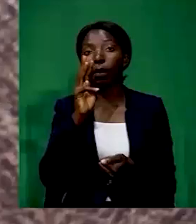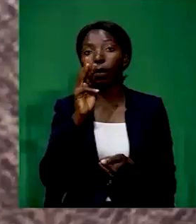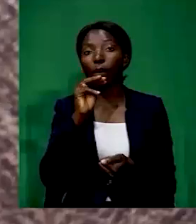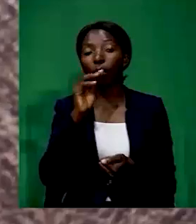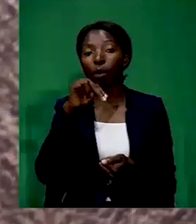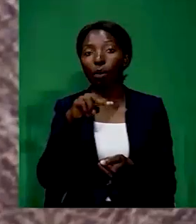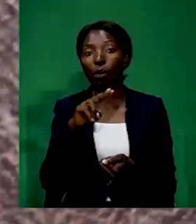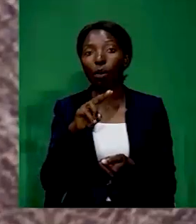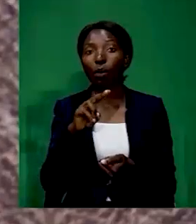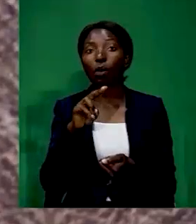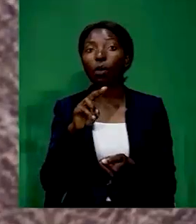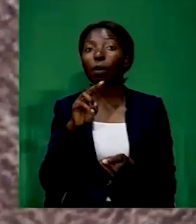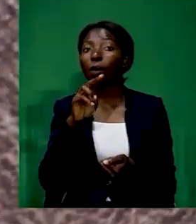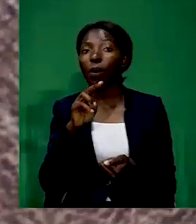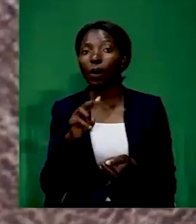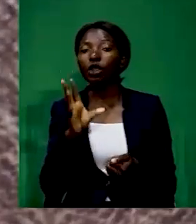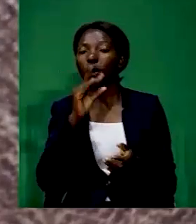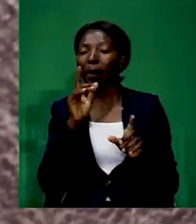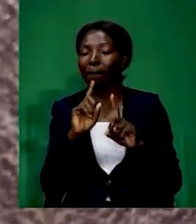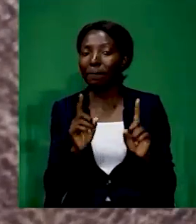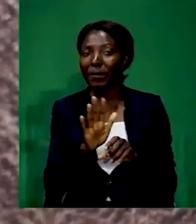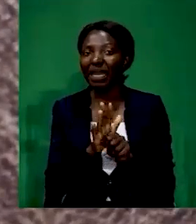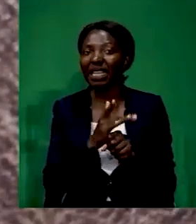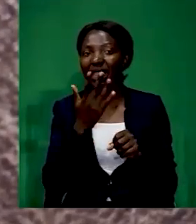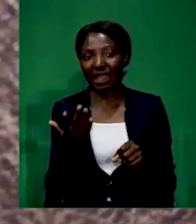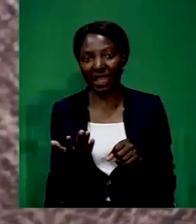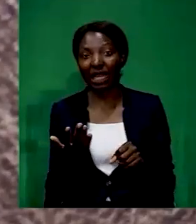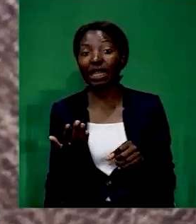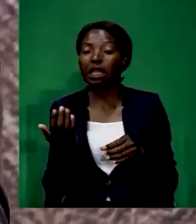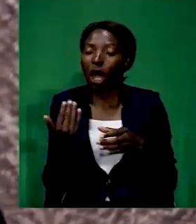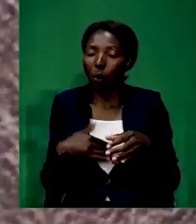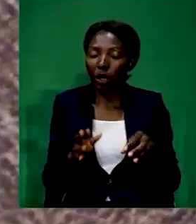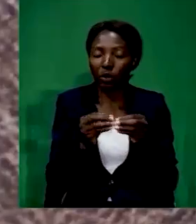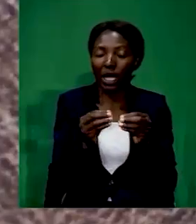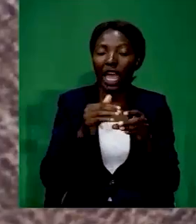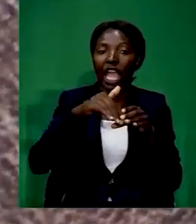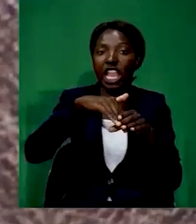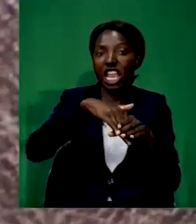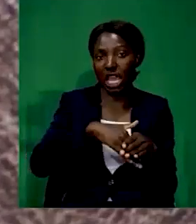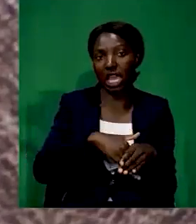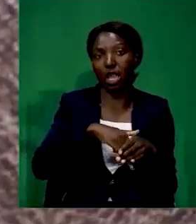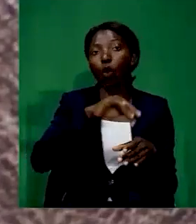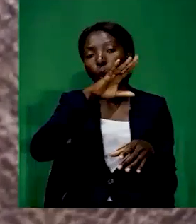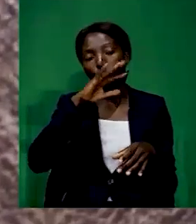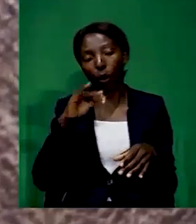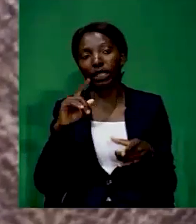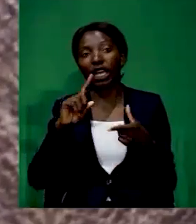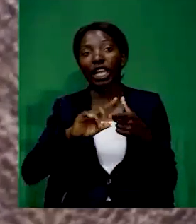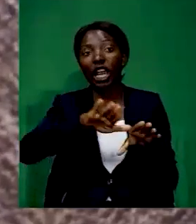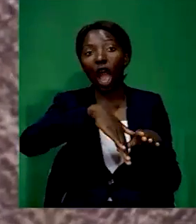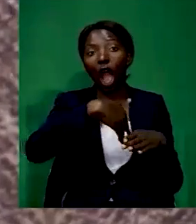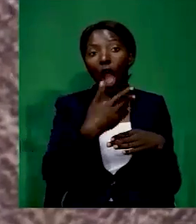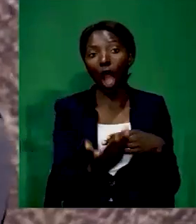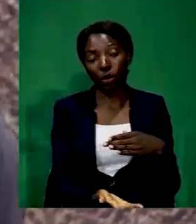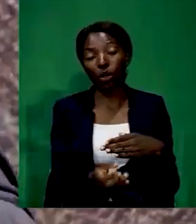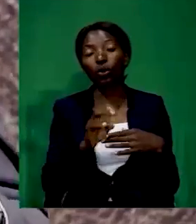machizvidzi rukati huku pakumushizi vakapinda mu vakabuda mu saka imvura